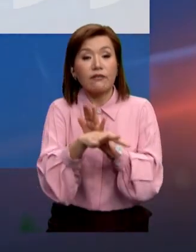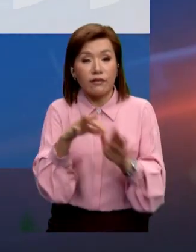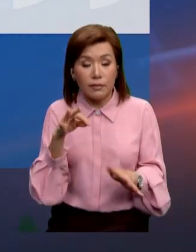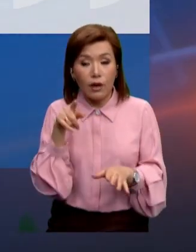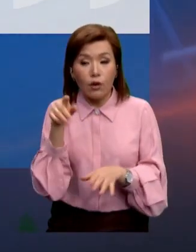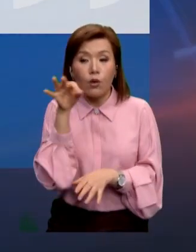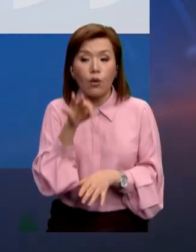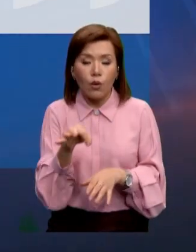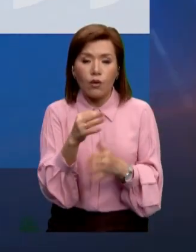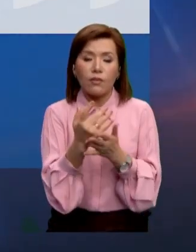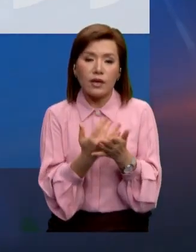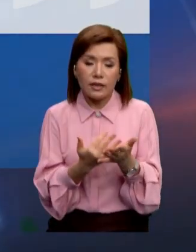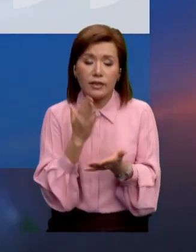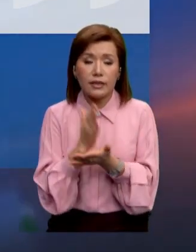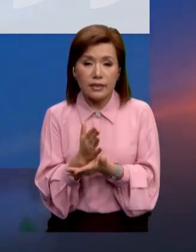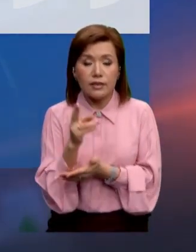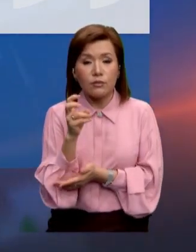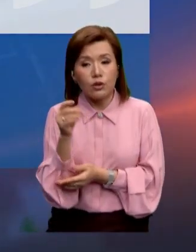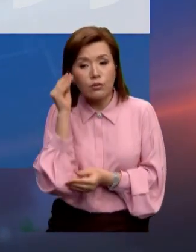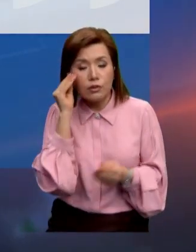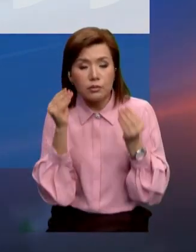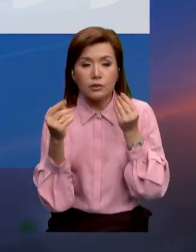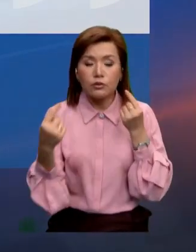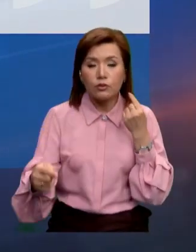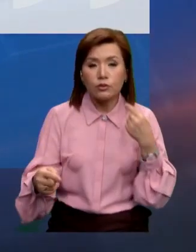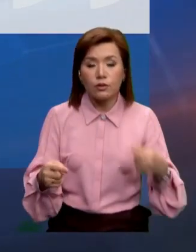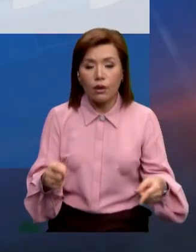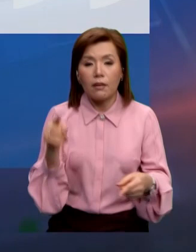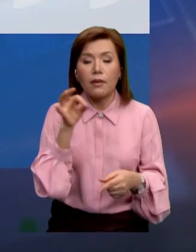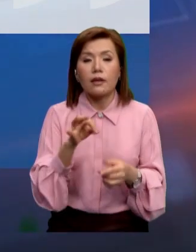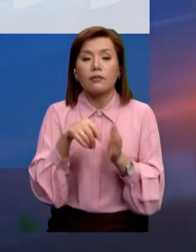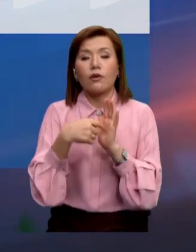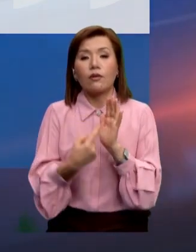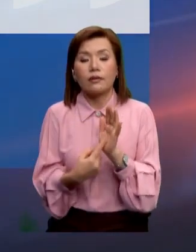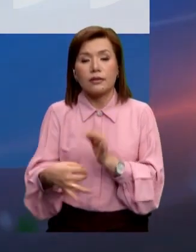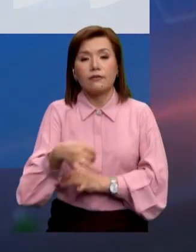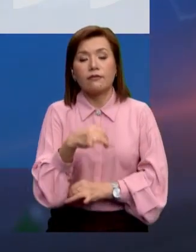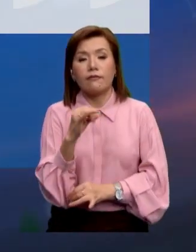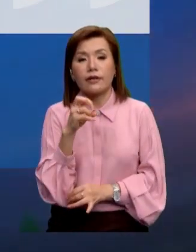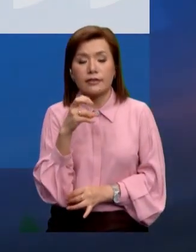позиция фракции другая позиция депутата другая поэтому этот вопрос рассматривается во фракции